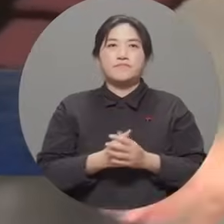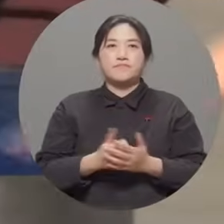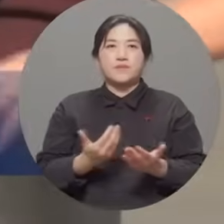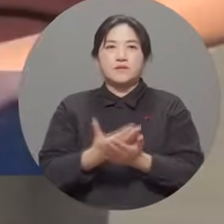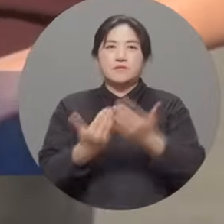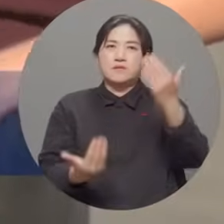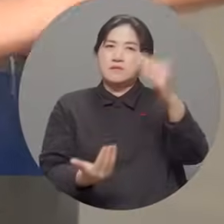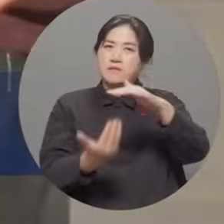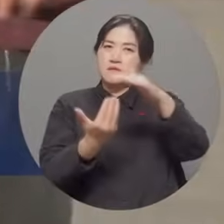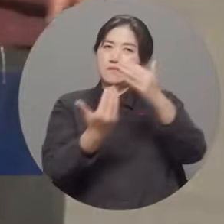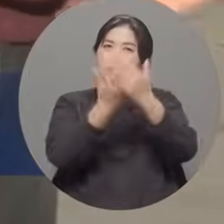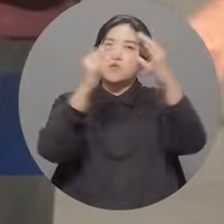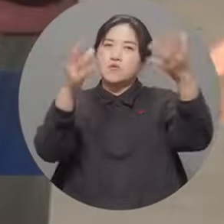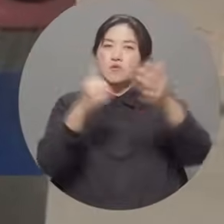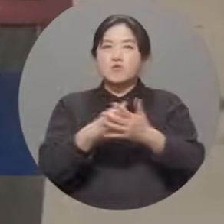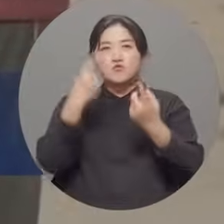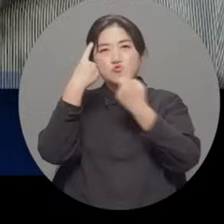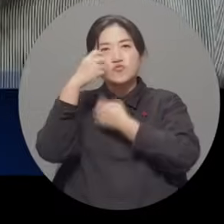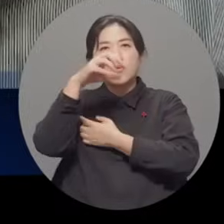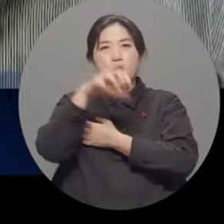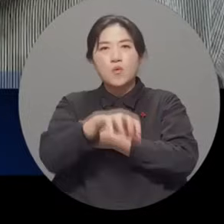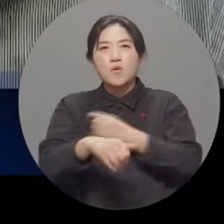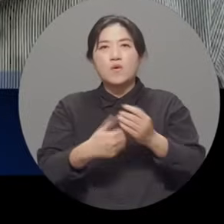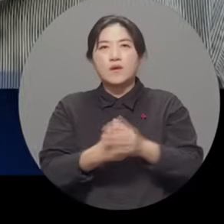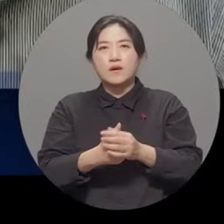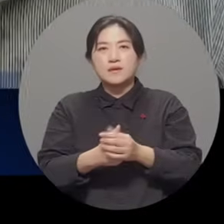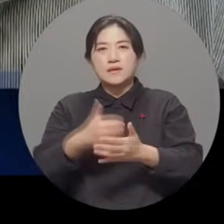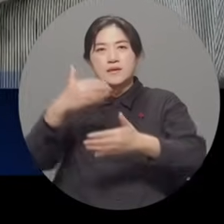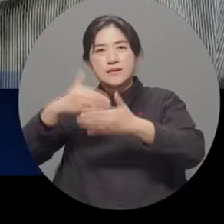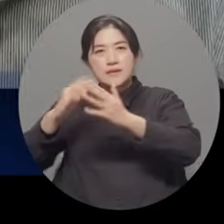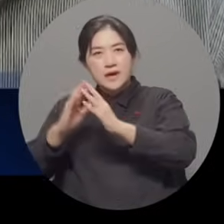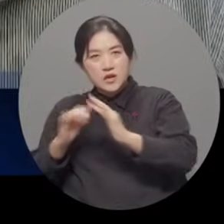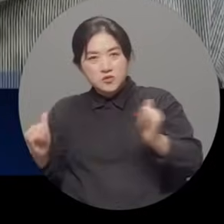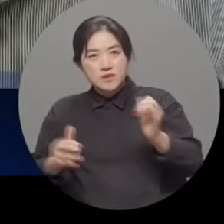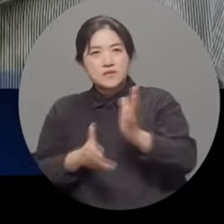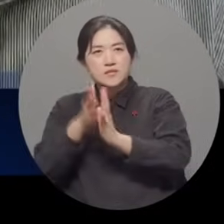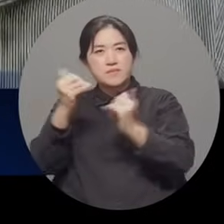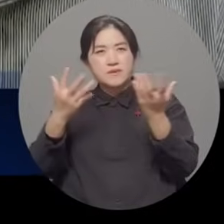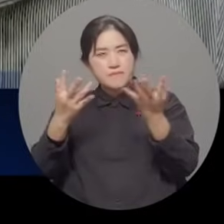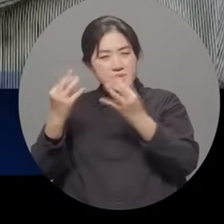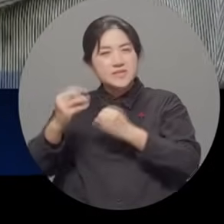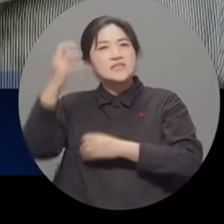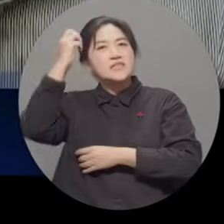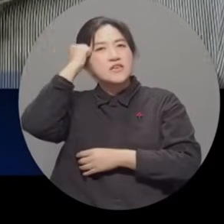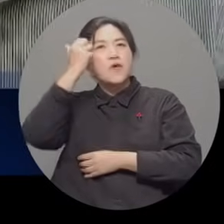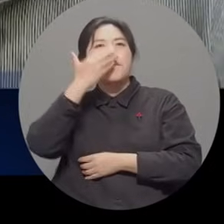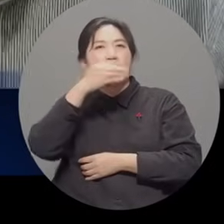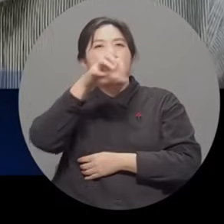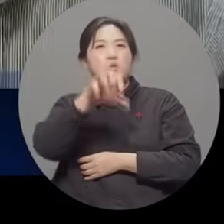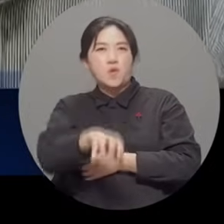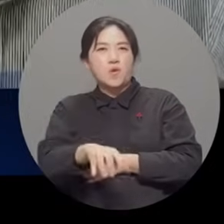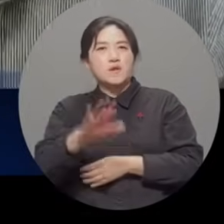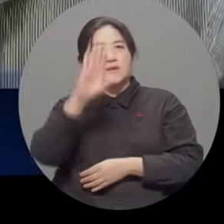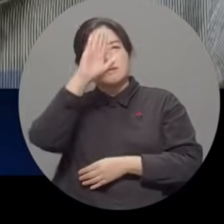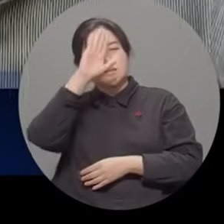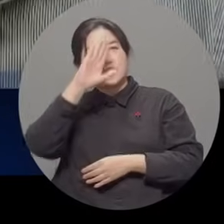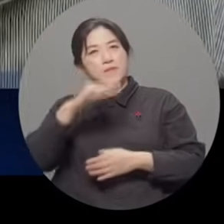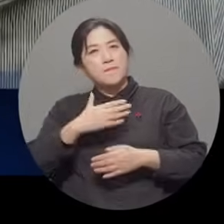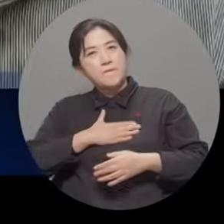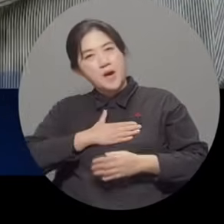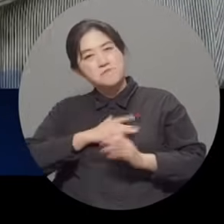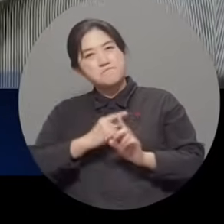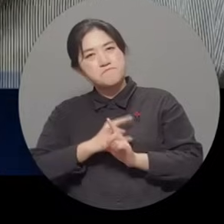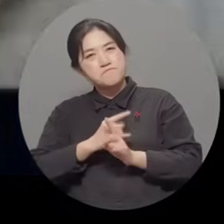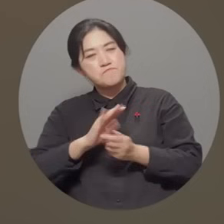이런 추모공간이라고 하는 것을 남은 가족들이나 많은 시민들이 기억할 수 있는 힐링을 위한 장소로 제공을